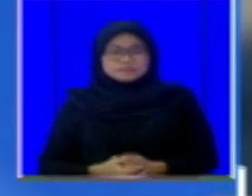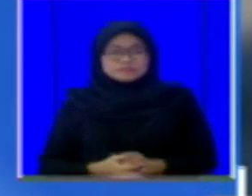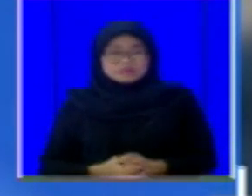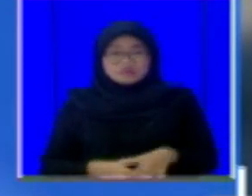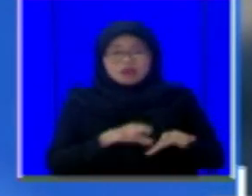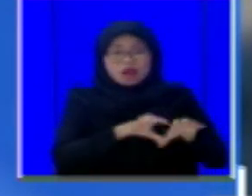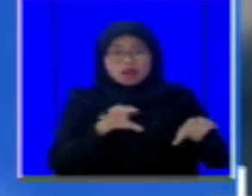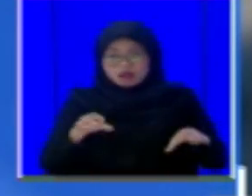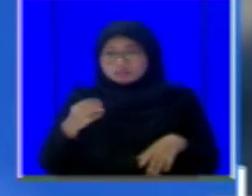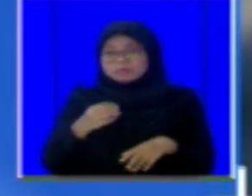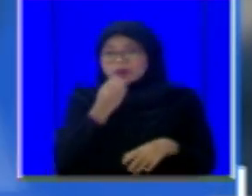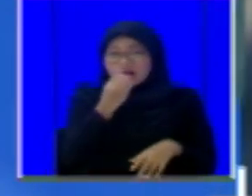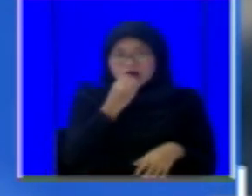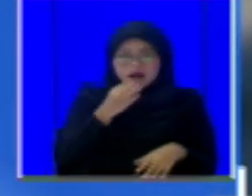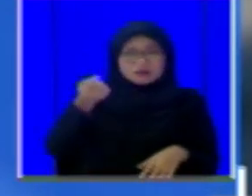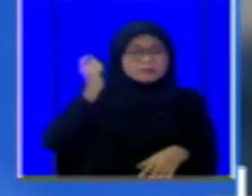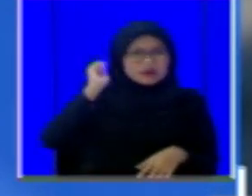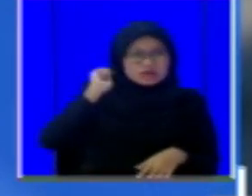makan, mandi, dan tempat tidur.